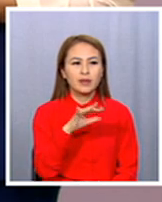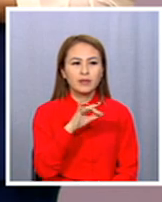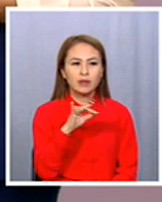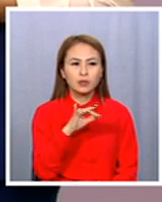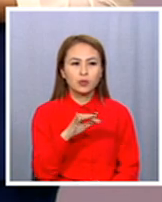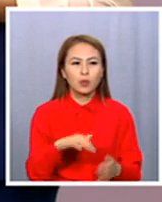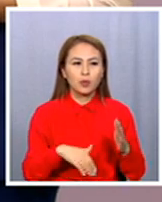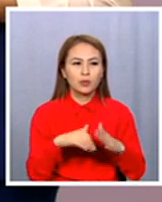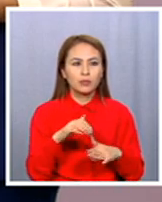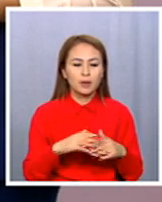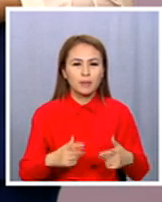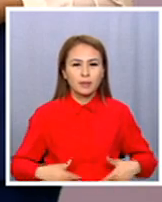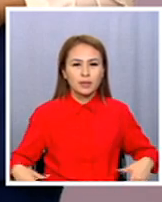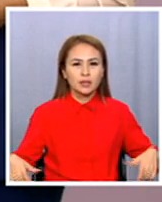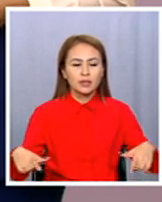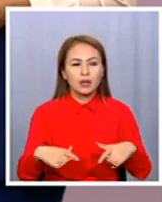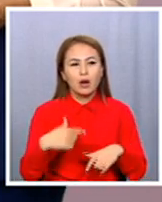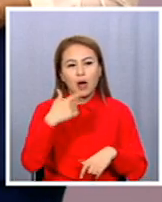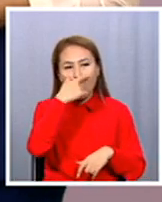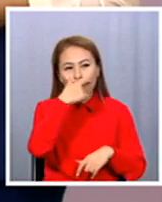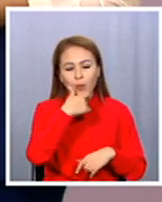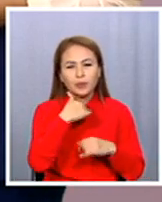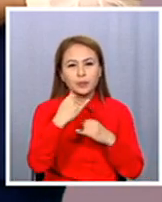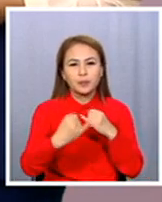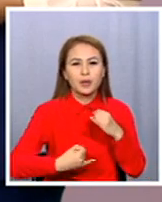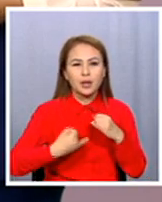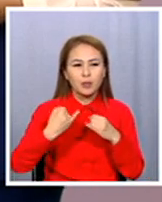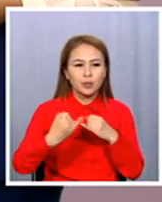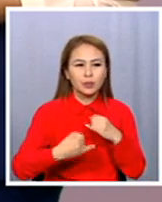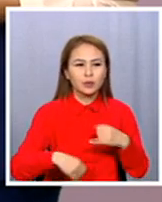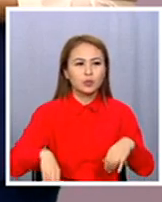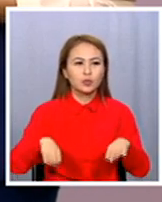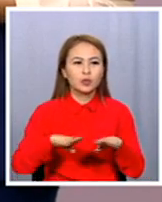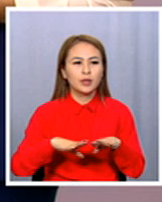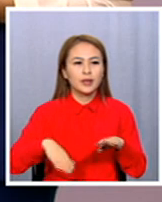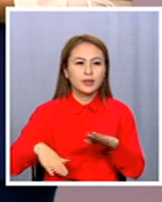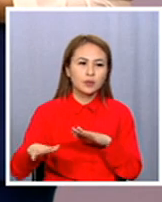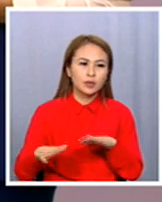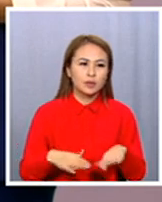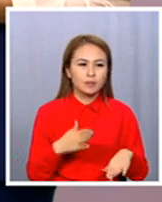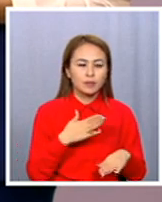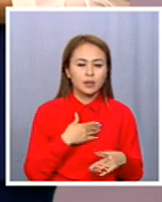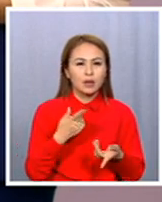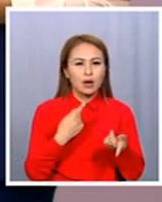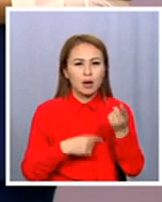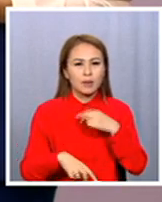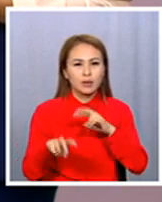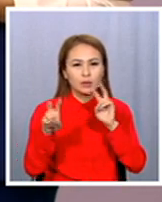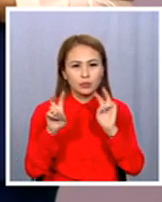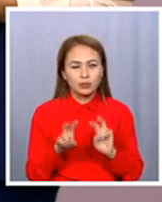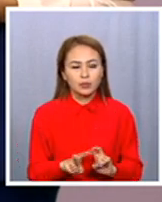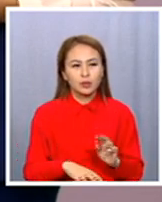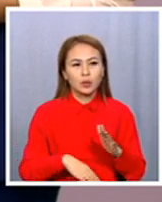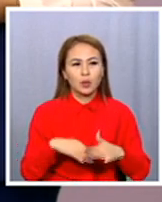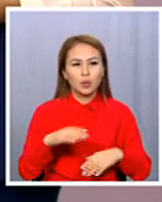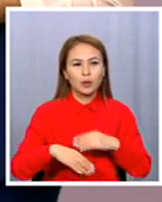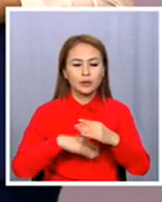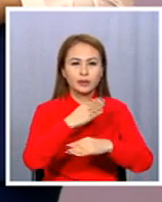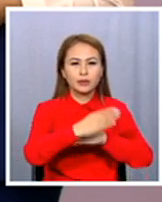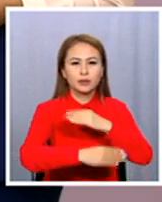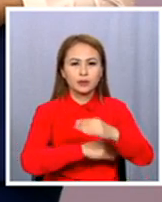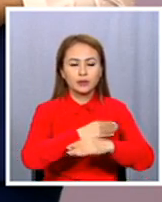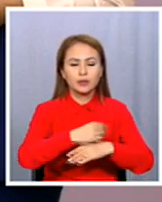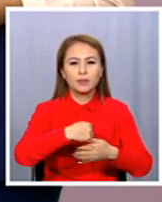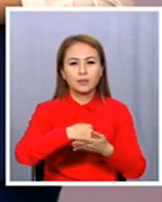қолдарын белбеуше мен ақырын ғана байлап қойдым. Содан кейін өзім де орныма отырып, қолдарымды белбеуше мен